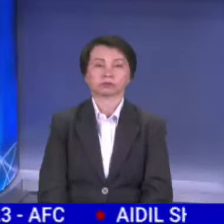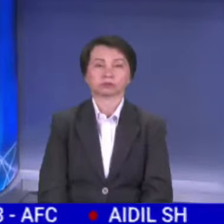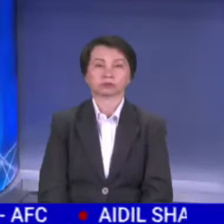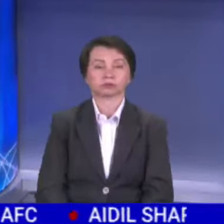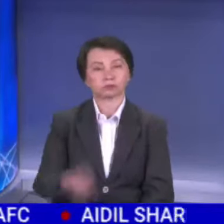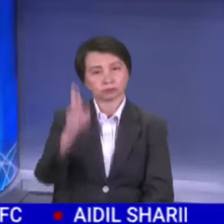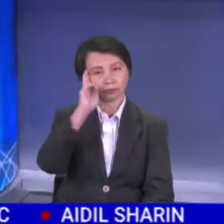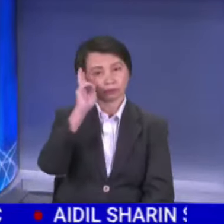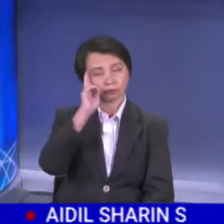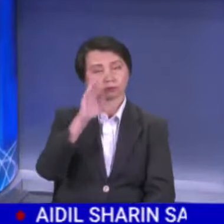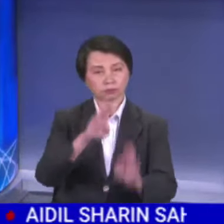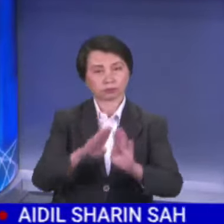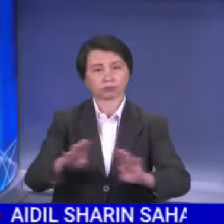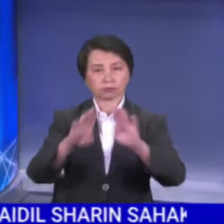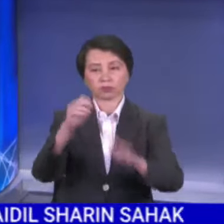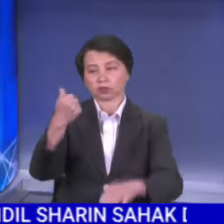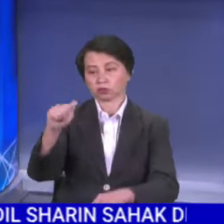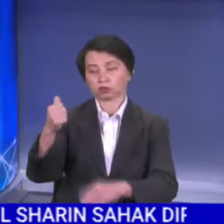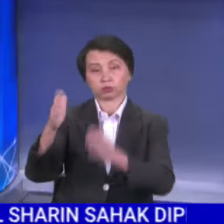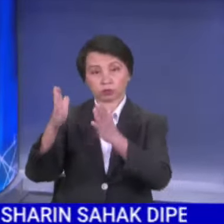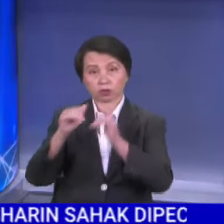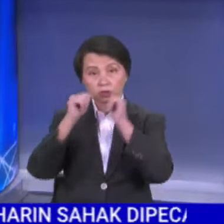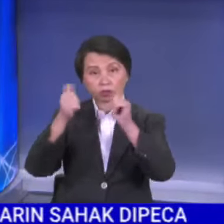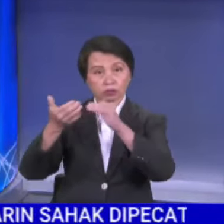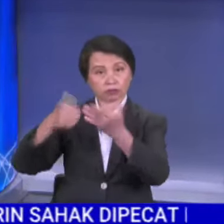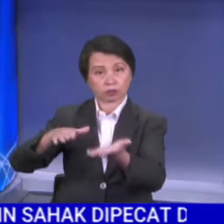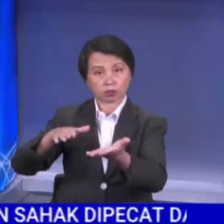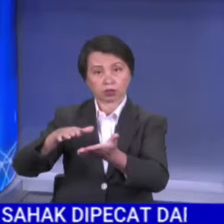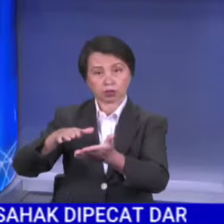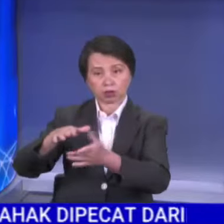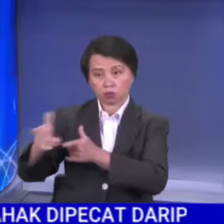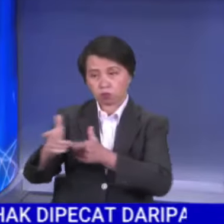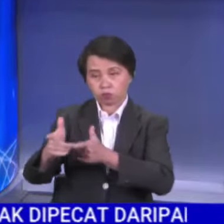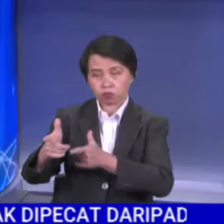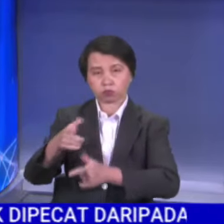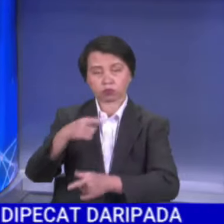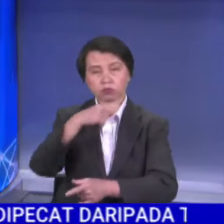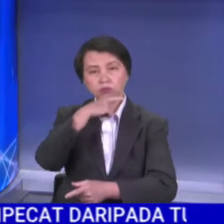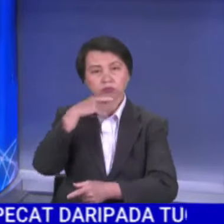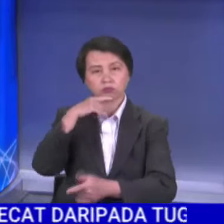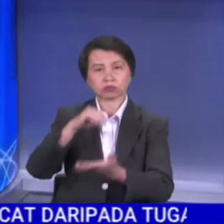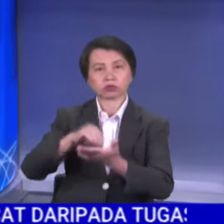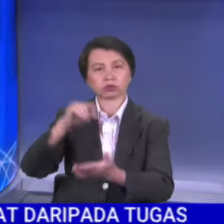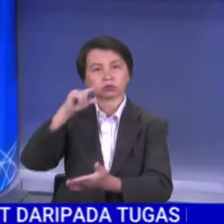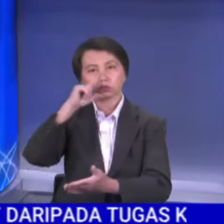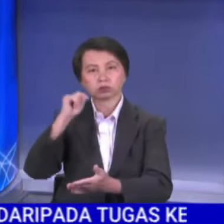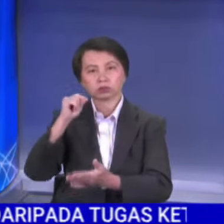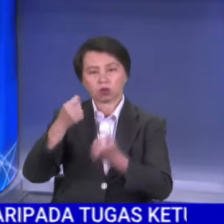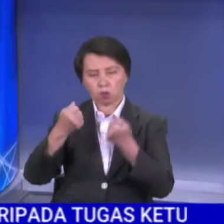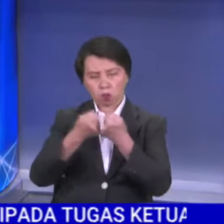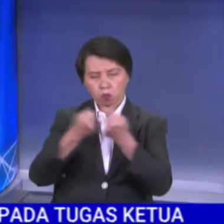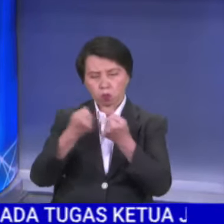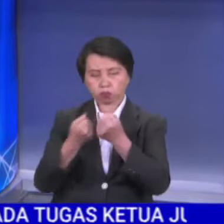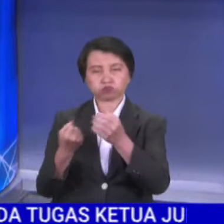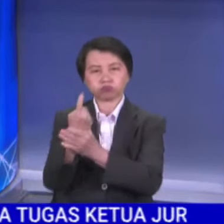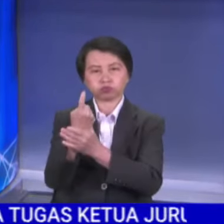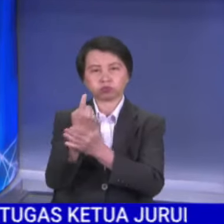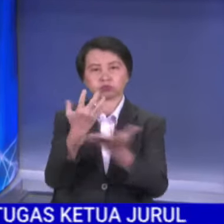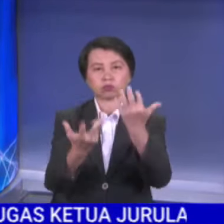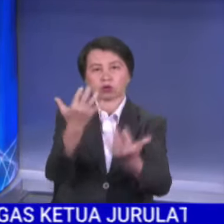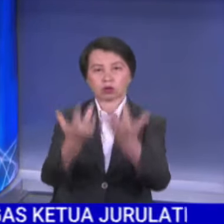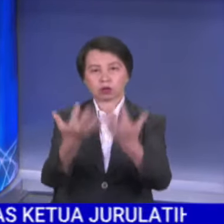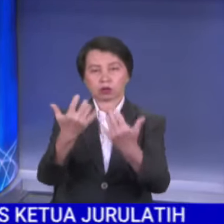Masih bersama berita perdana. 10 orang awam maut dalam serangan terbaharu tentera Rusia di Ukraine. Pergaduhan hingga cetuskan